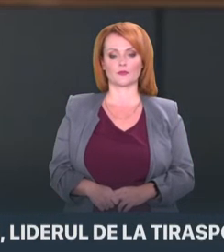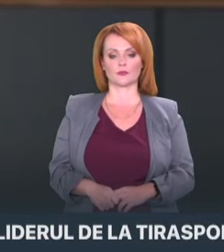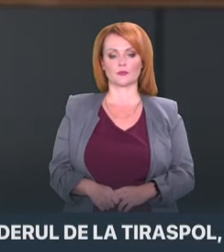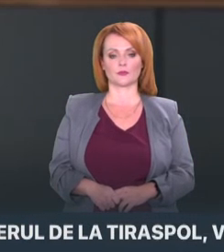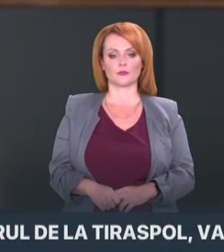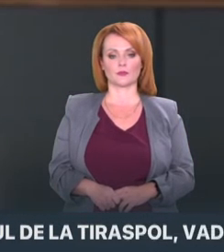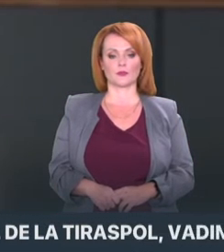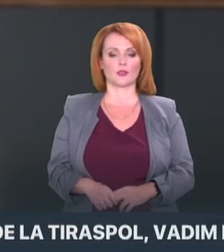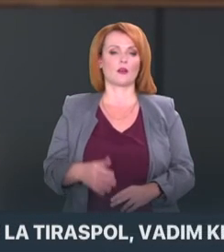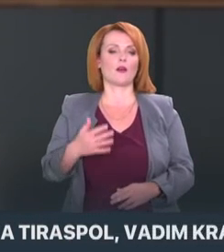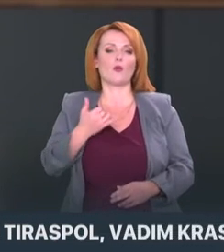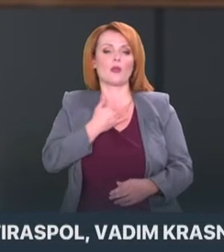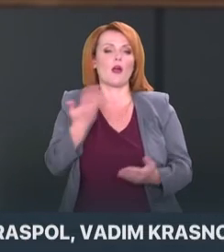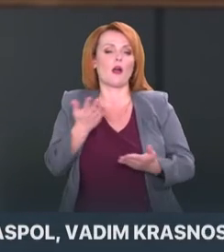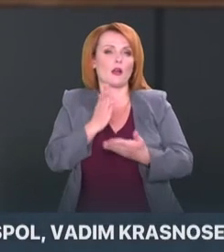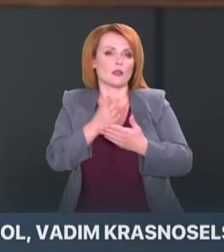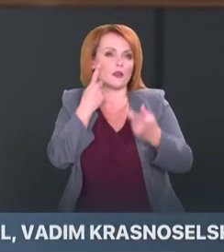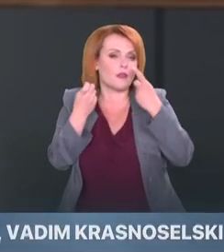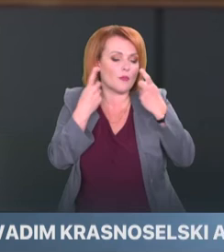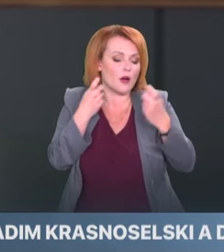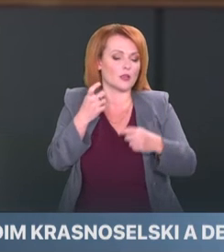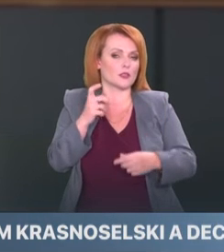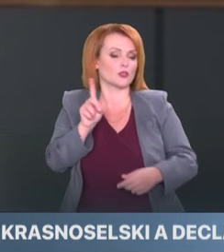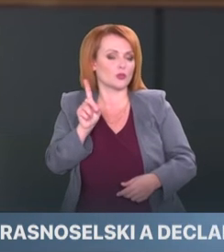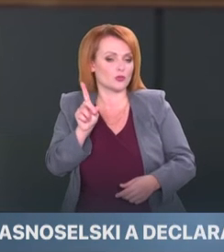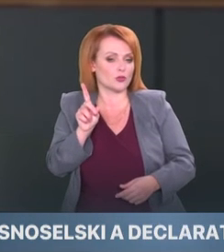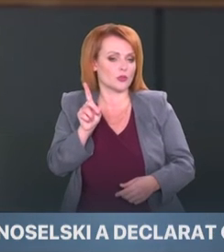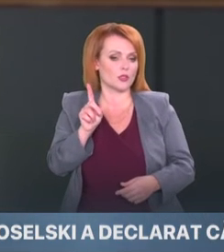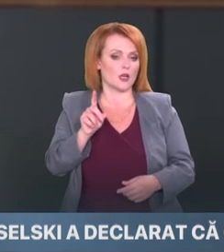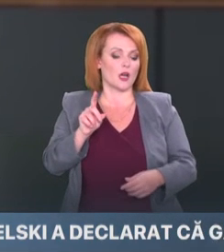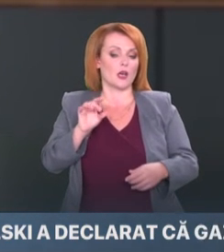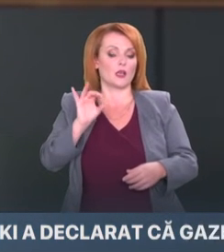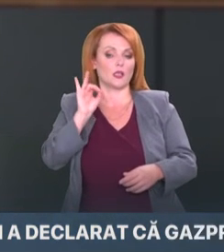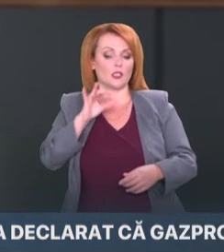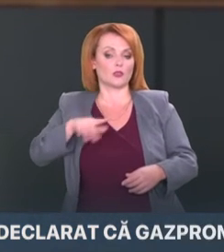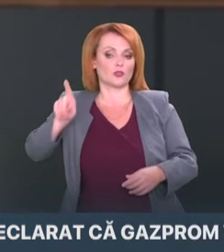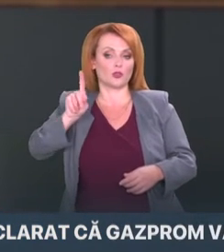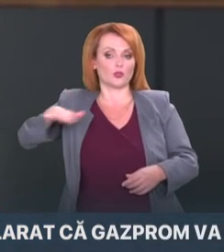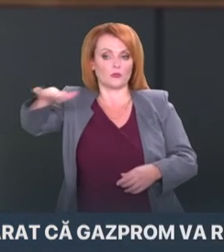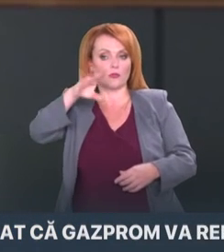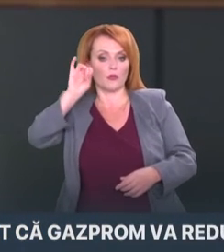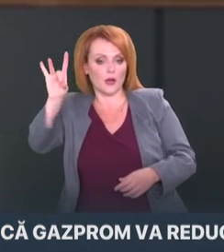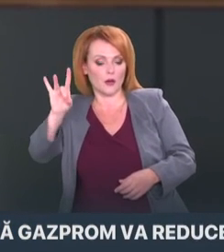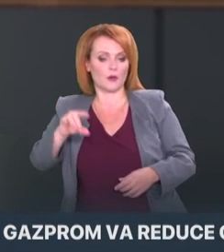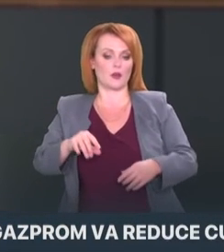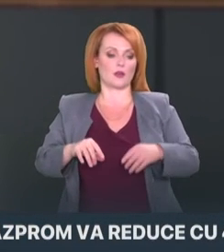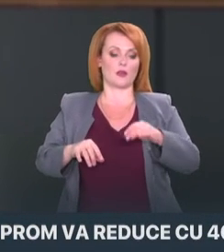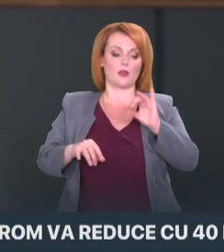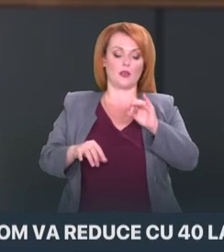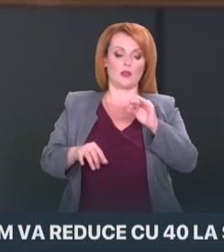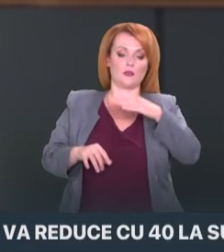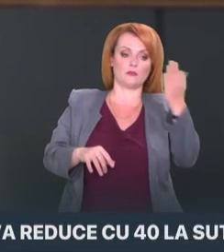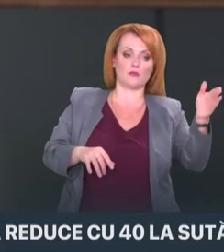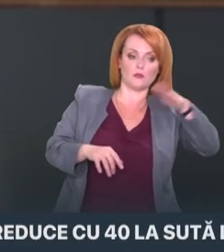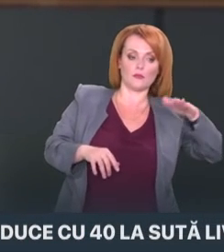Din ce cunosc eu, nici cei din partea stângă și nici cei din partea dreaptă nu au primit o astfel